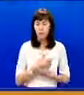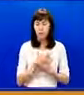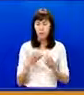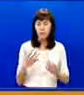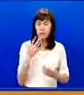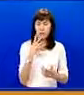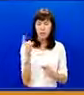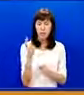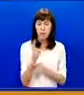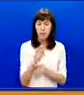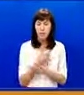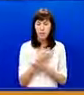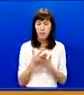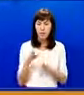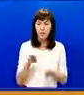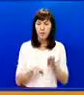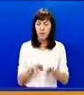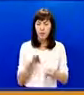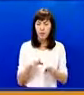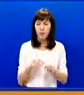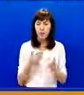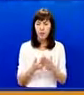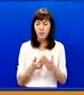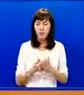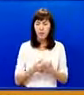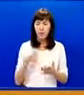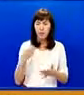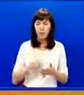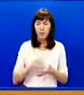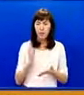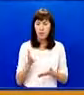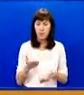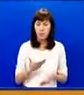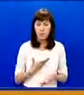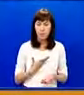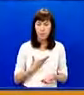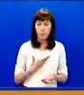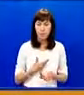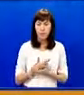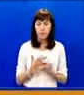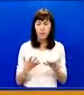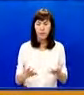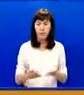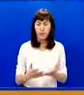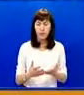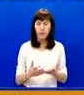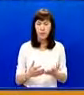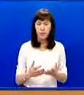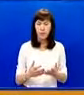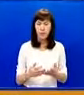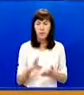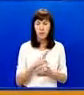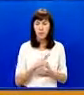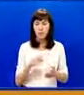жатқан импорттық өнімдермен салыстырып, өз тұтынушы бағасын берсін. Біздің шығарып жатқан кілемдеріміздің ешқандай